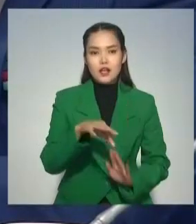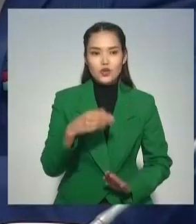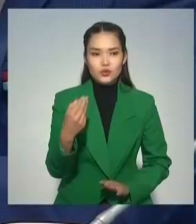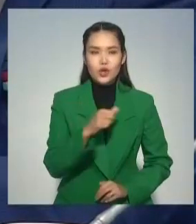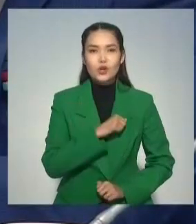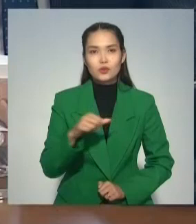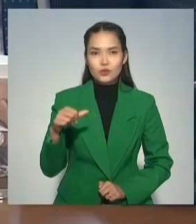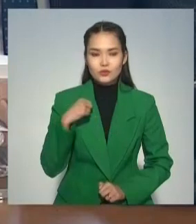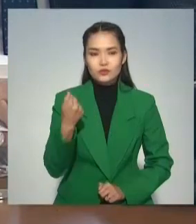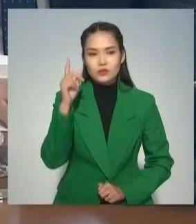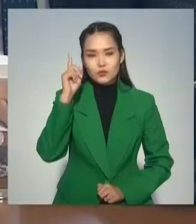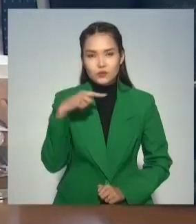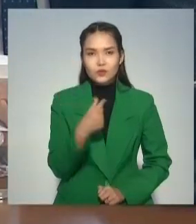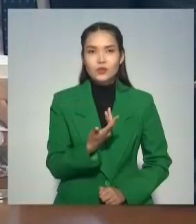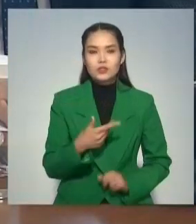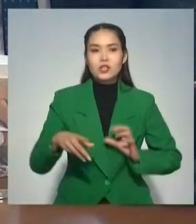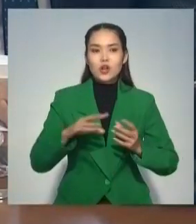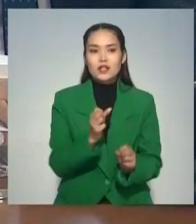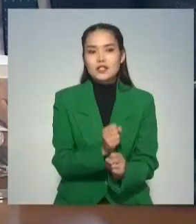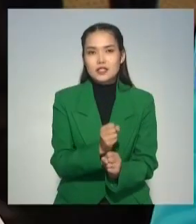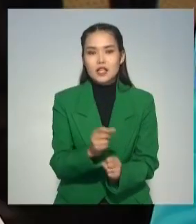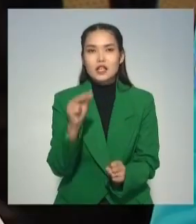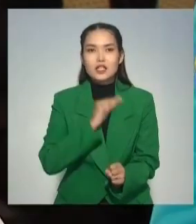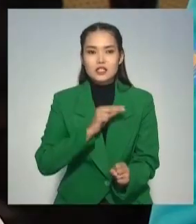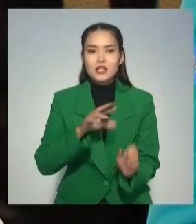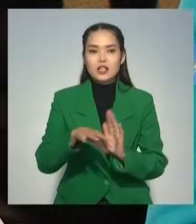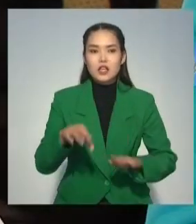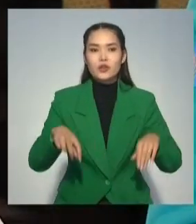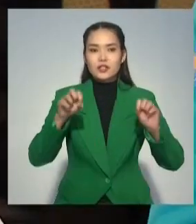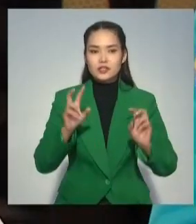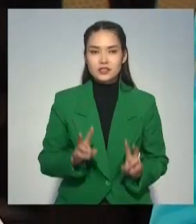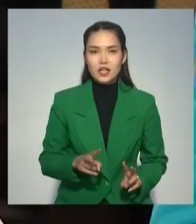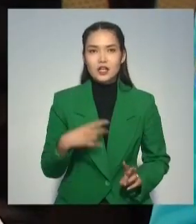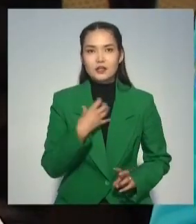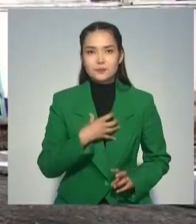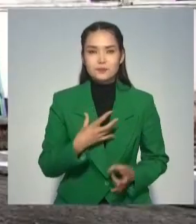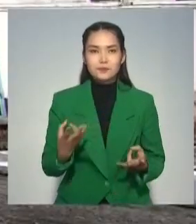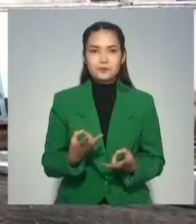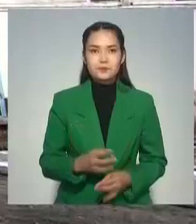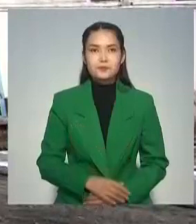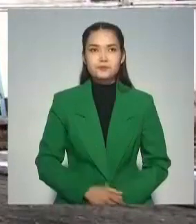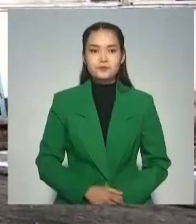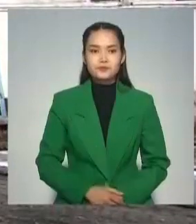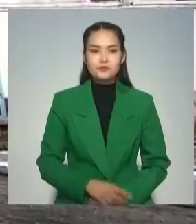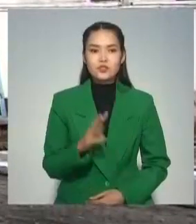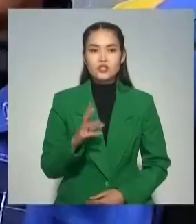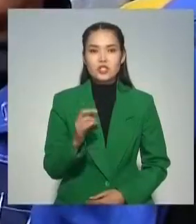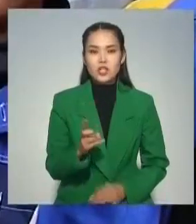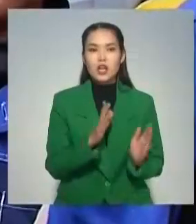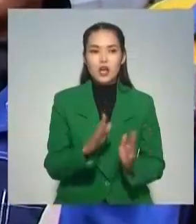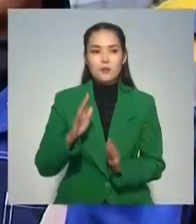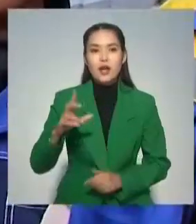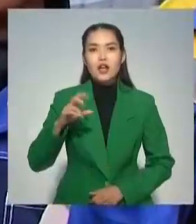елді бөлетін емес, елді біріктіретін сайлауға айналса деген біздің тілегіміз бар. Штаб мүшелері Кентау және